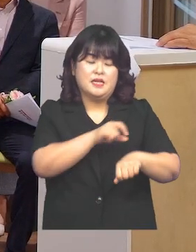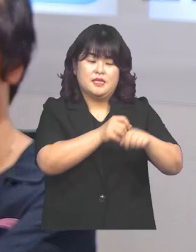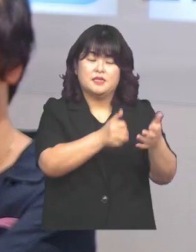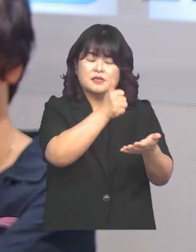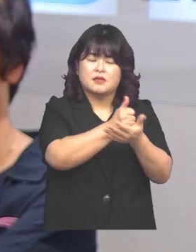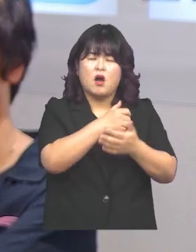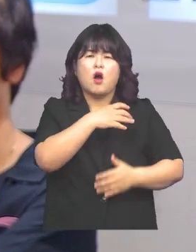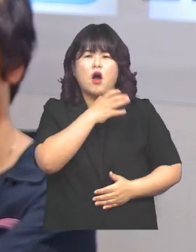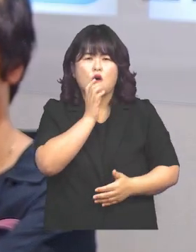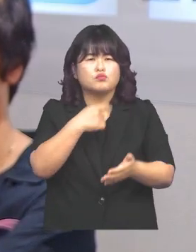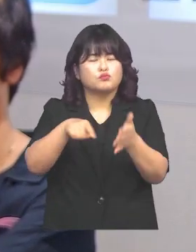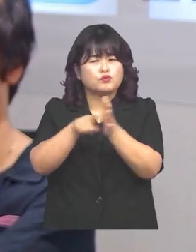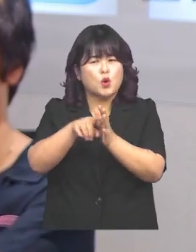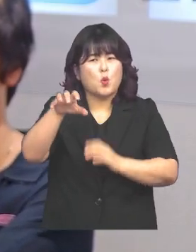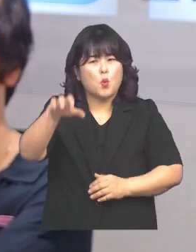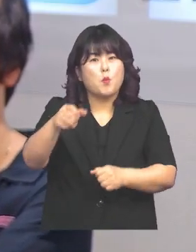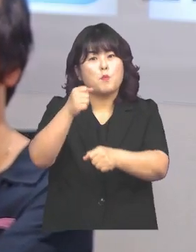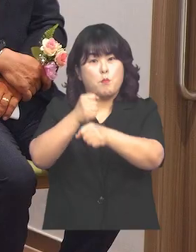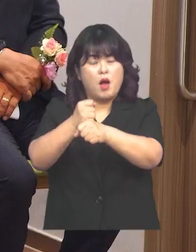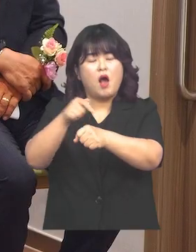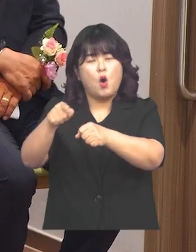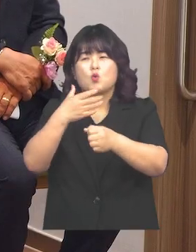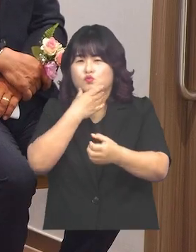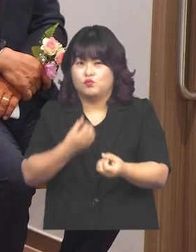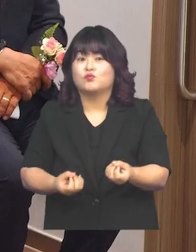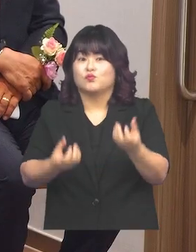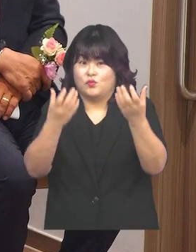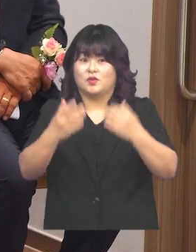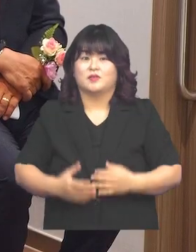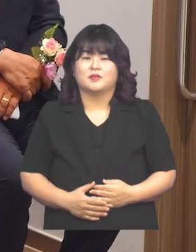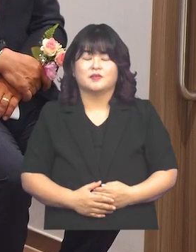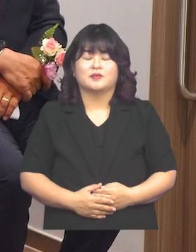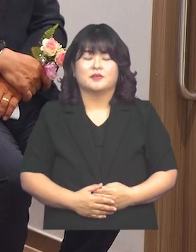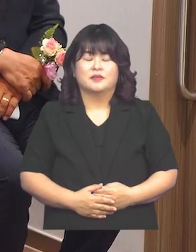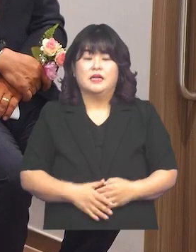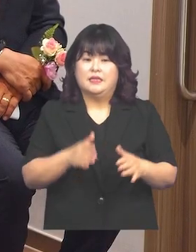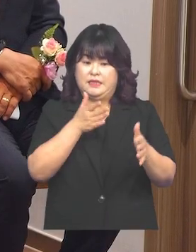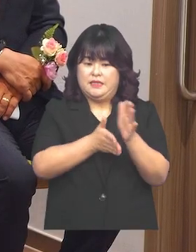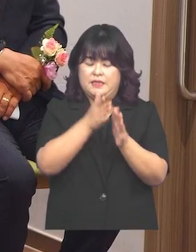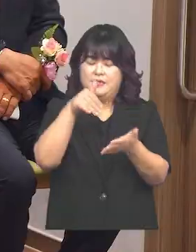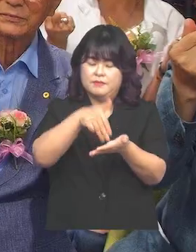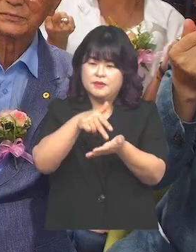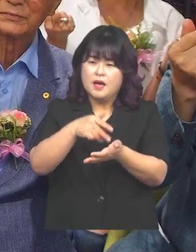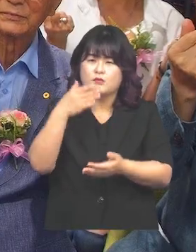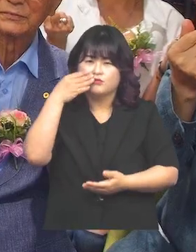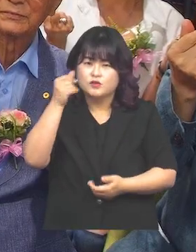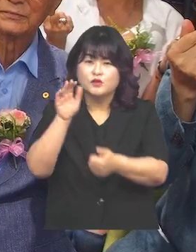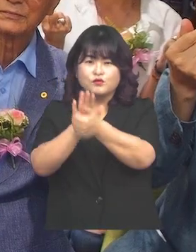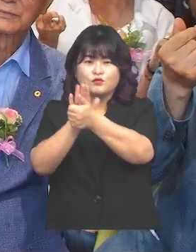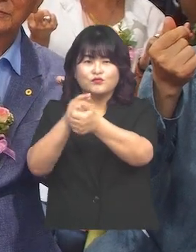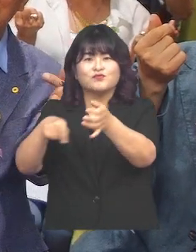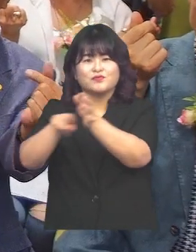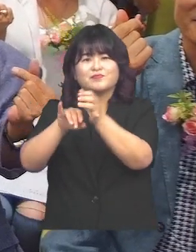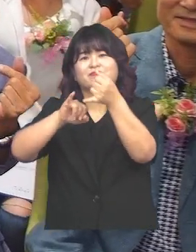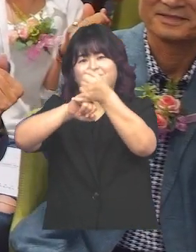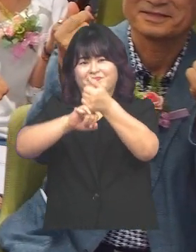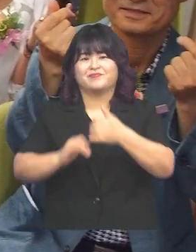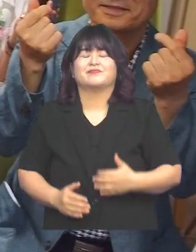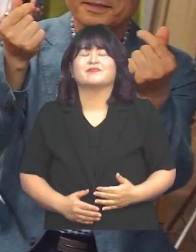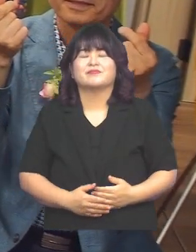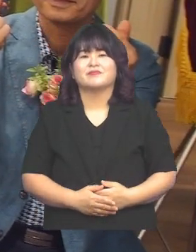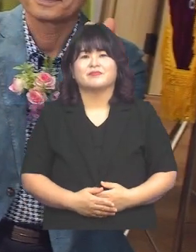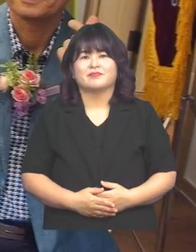시장은 어르신들을 위한 공간이 탄생한 것을 축하드린다며 시가 이곳이 원활하게 운영될 수 있도록 지원하겠다고